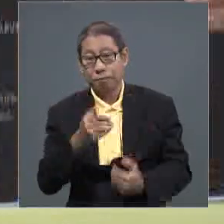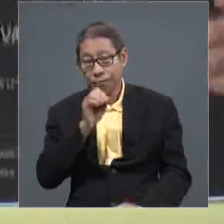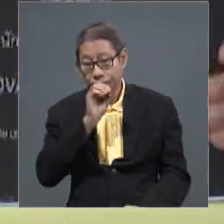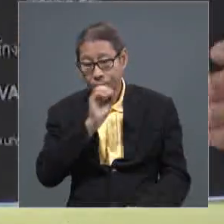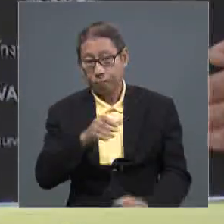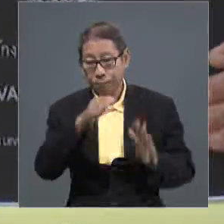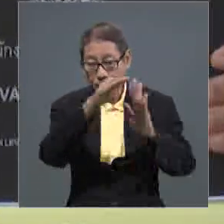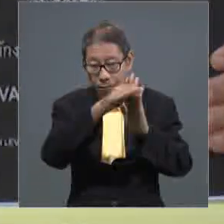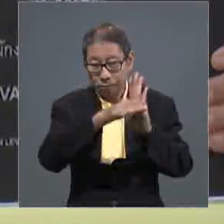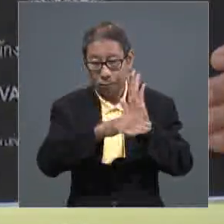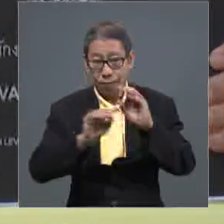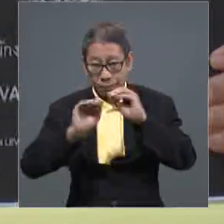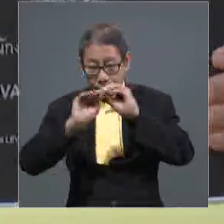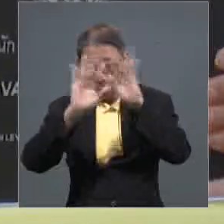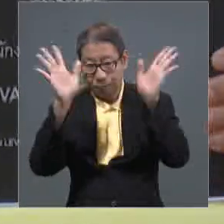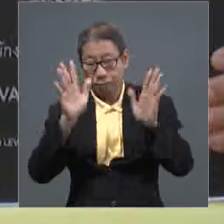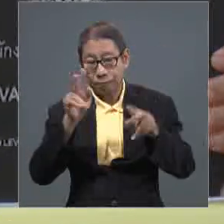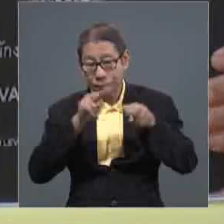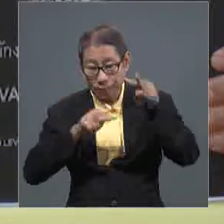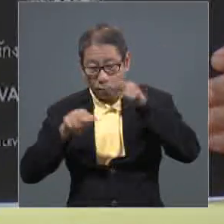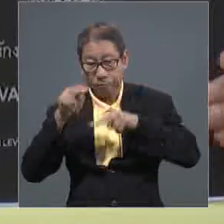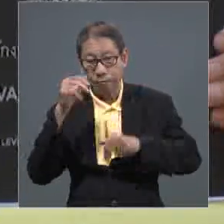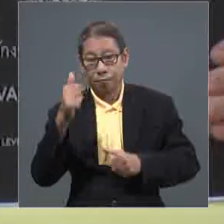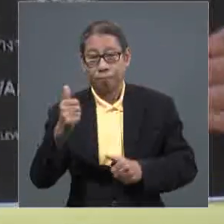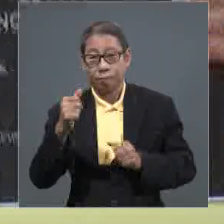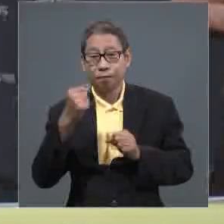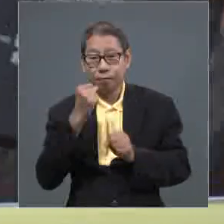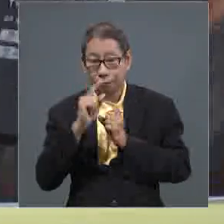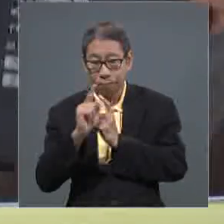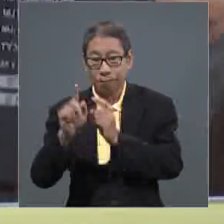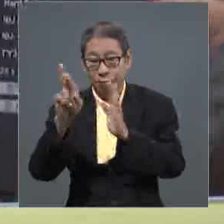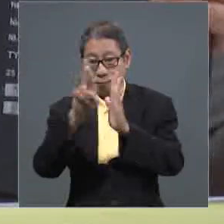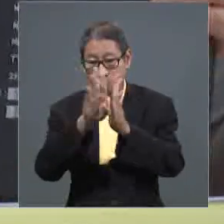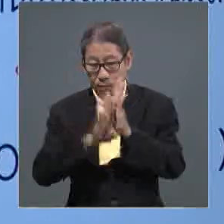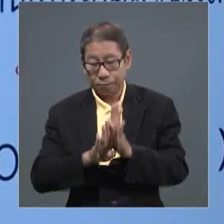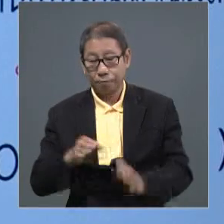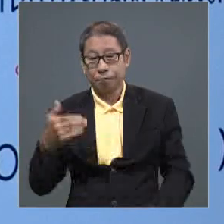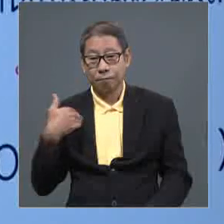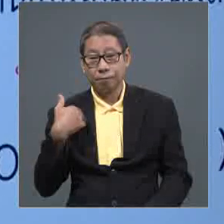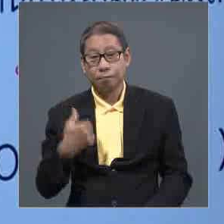าทุกขั้นตอนเนี่ยโปร่งใสตรวจสอบได้แล้วก็เป็นไปตามระเบียบทุกอย่างด้วยค่ะ